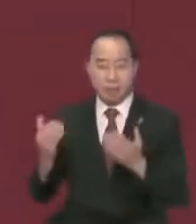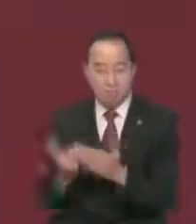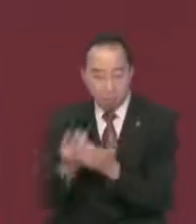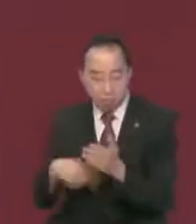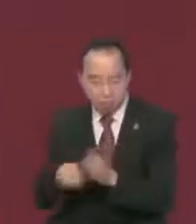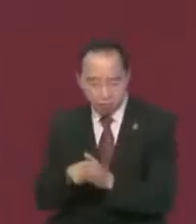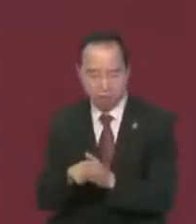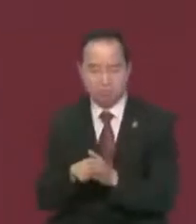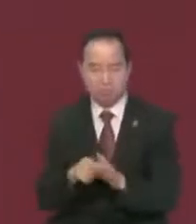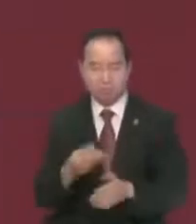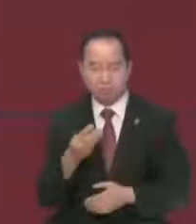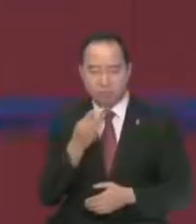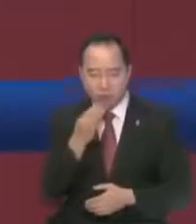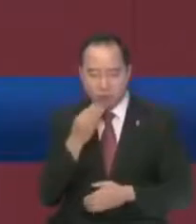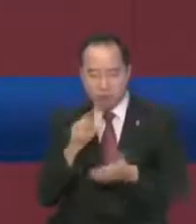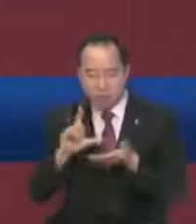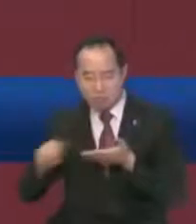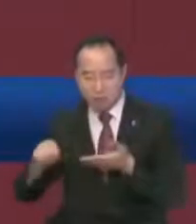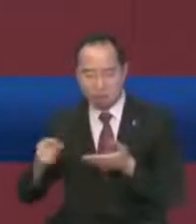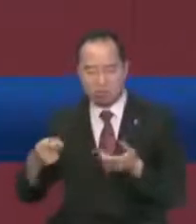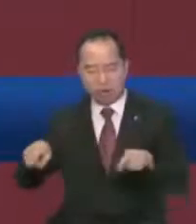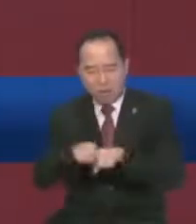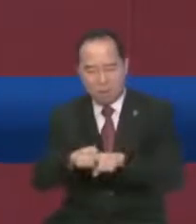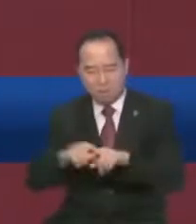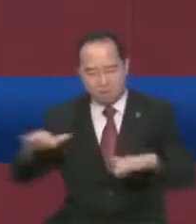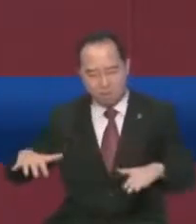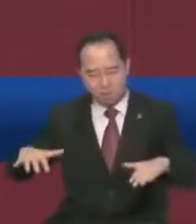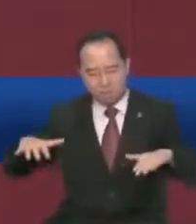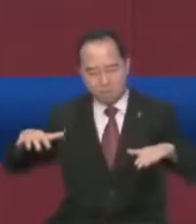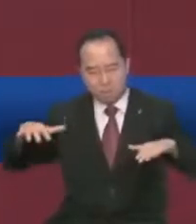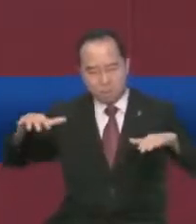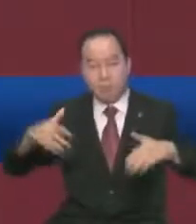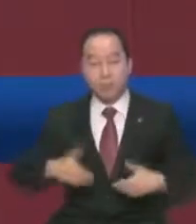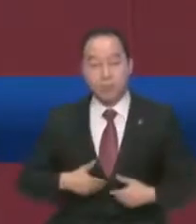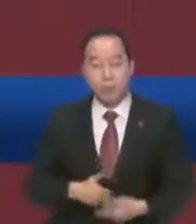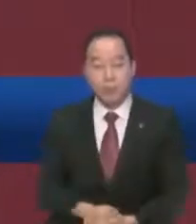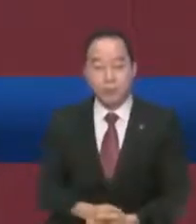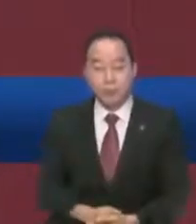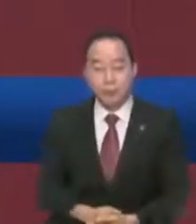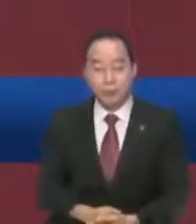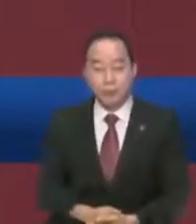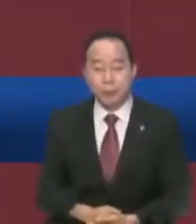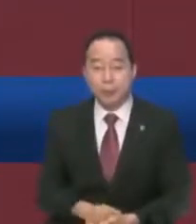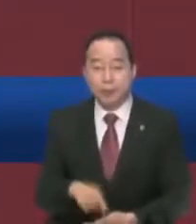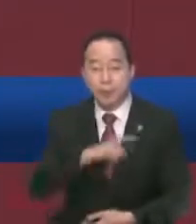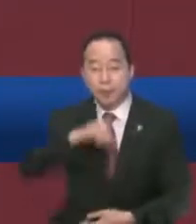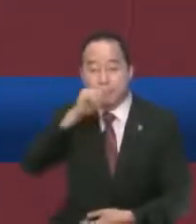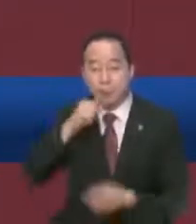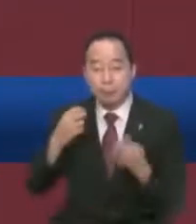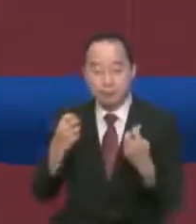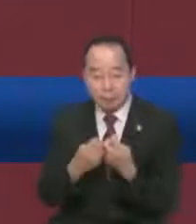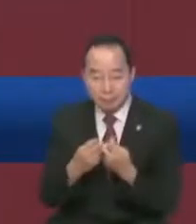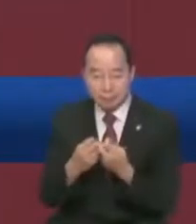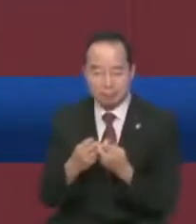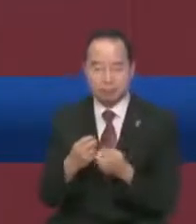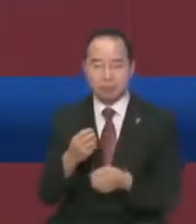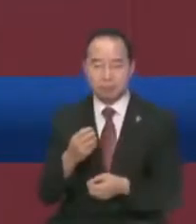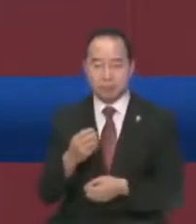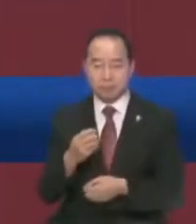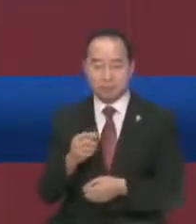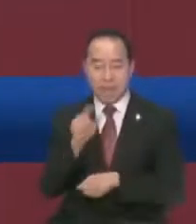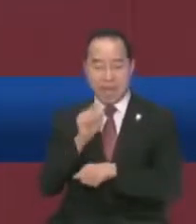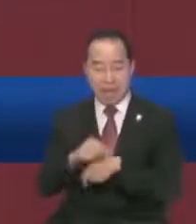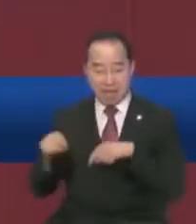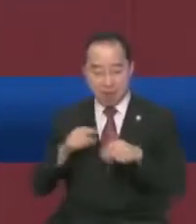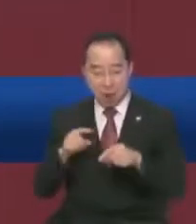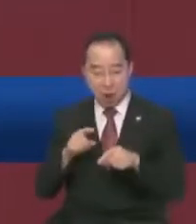발전을 더는 미룰 수 없습니다. 가장 상징적, 효과적인 대안으로 행정수도 이전이